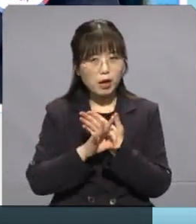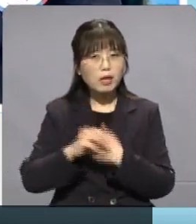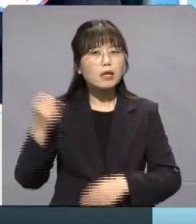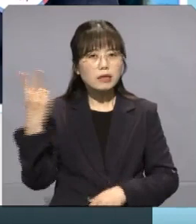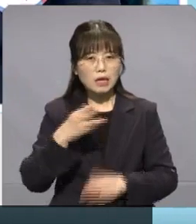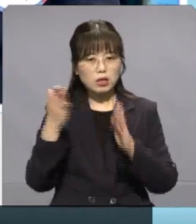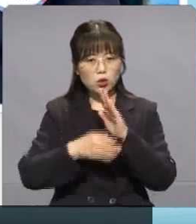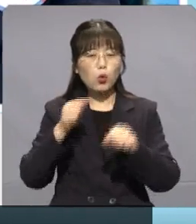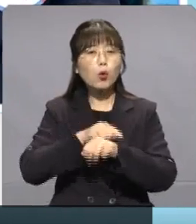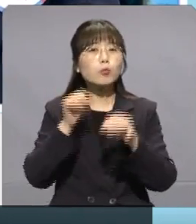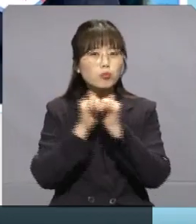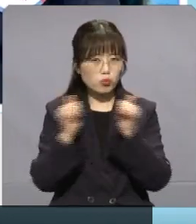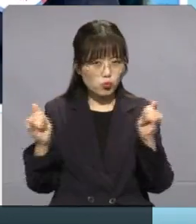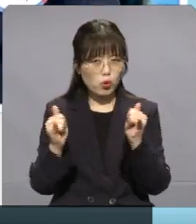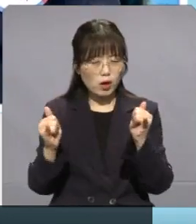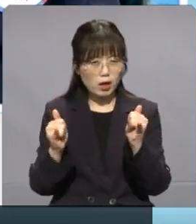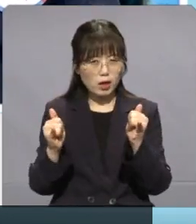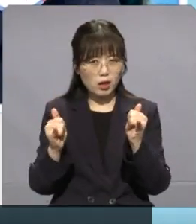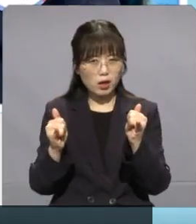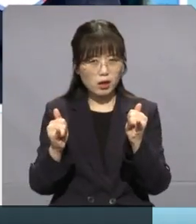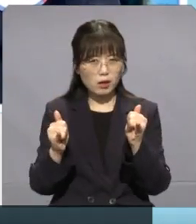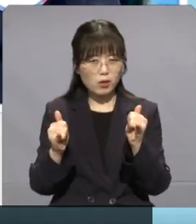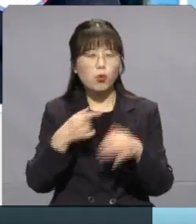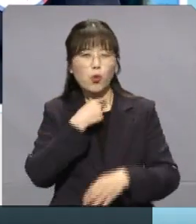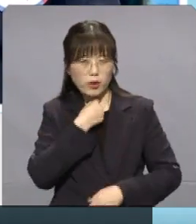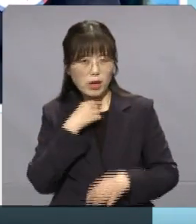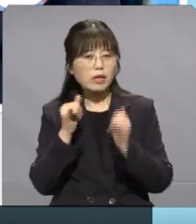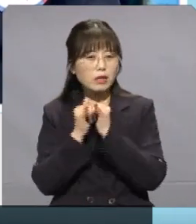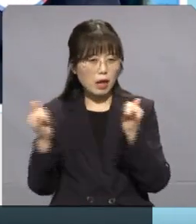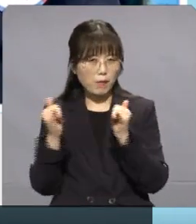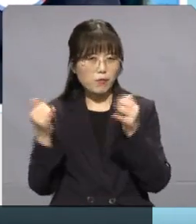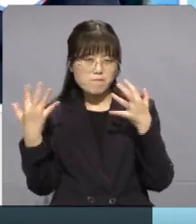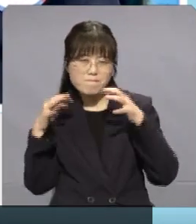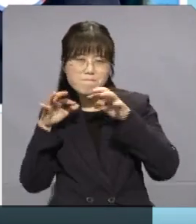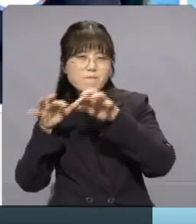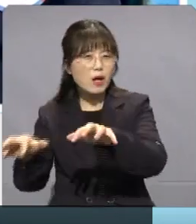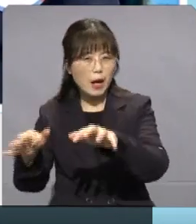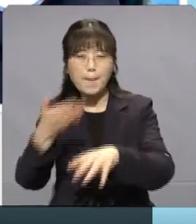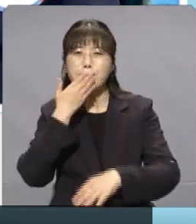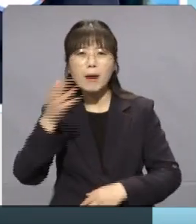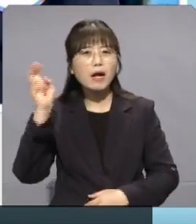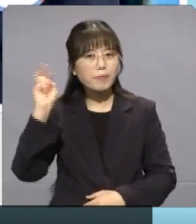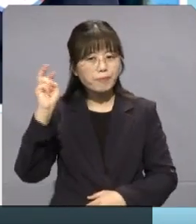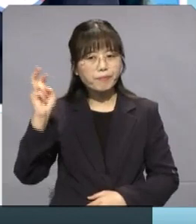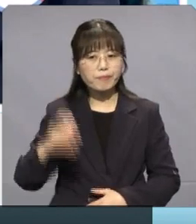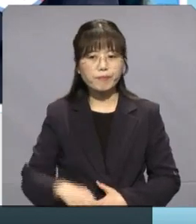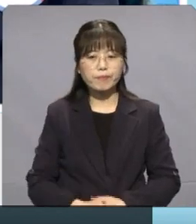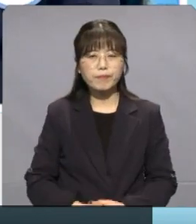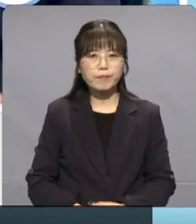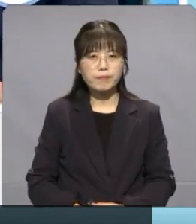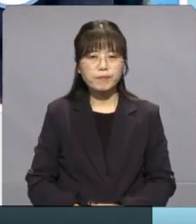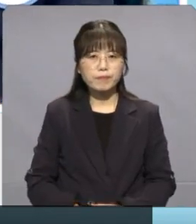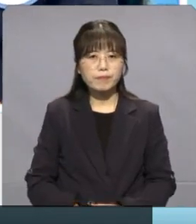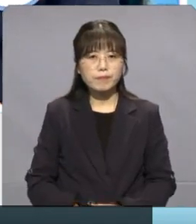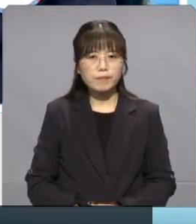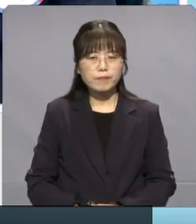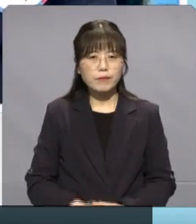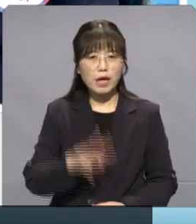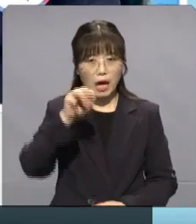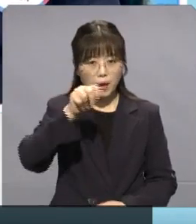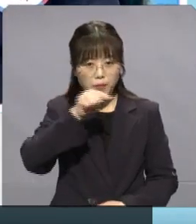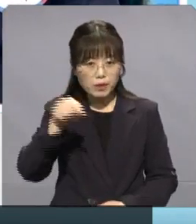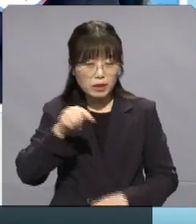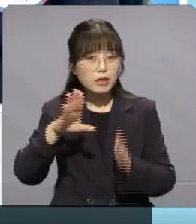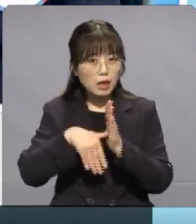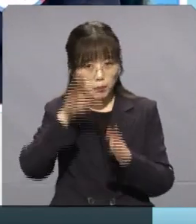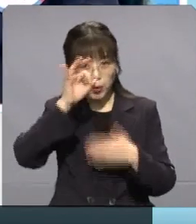다시 공무원 시대가 다시 그 굉장히 인기가 높아질 것이라고 저는 개인적으로 보고 있는 거고요. MZ세대들